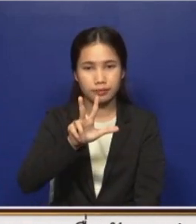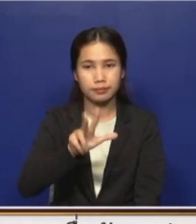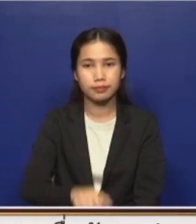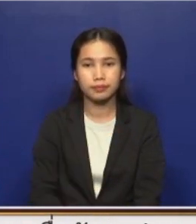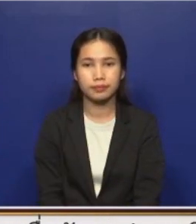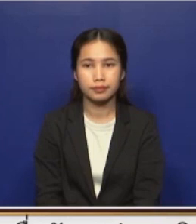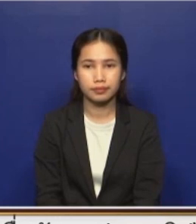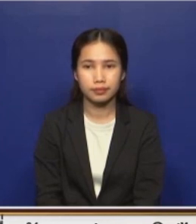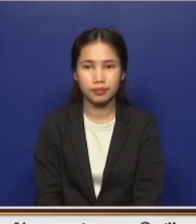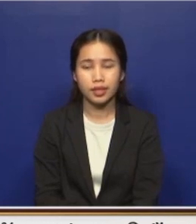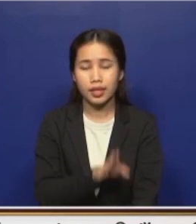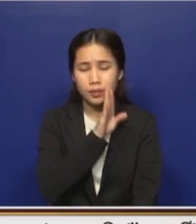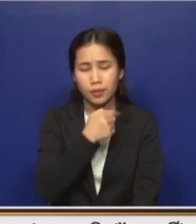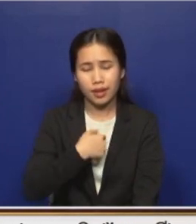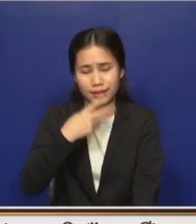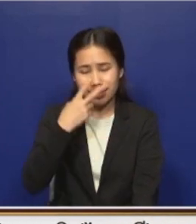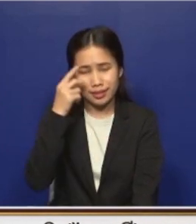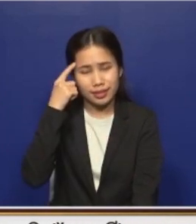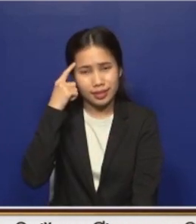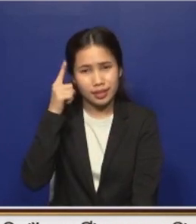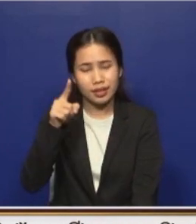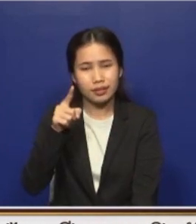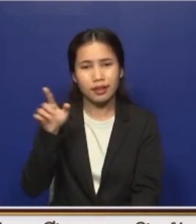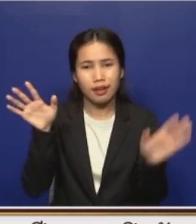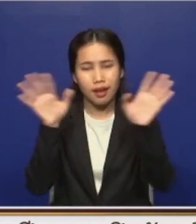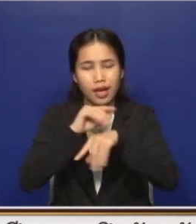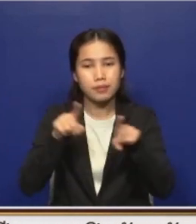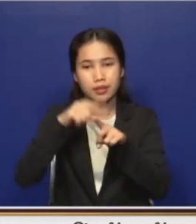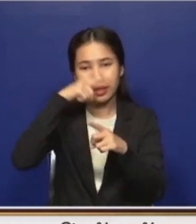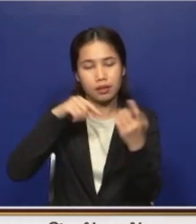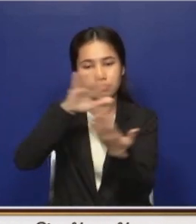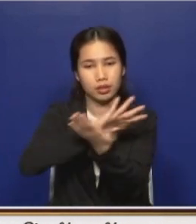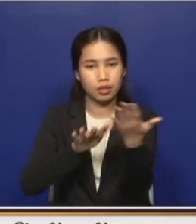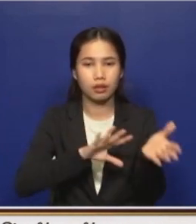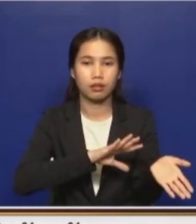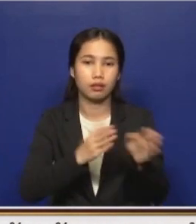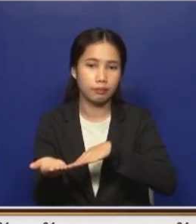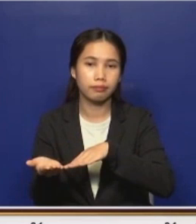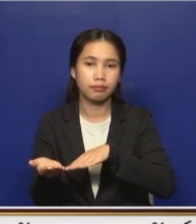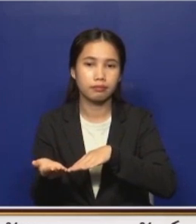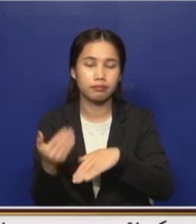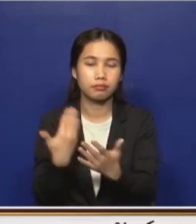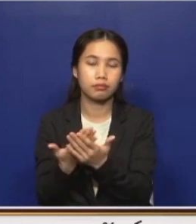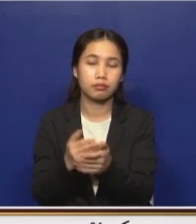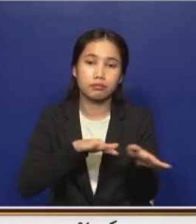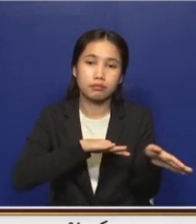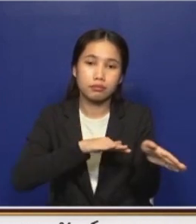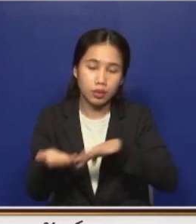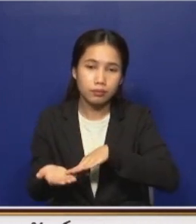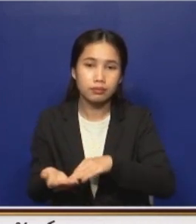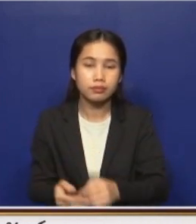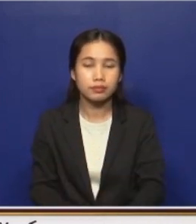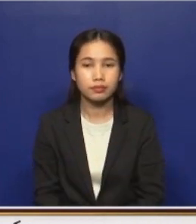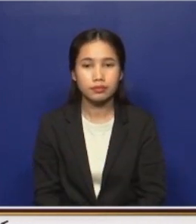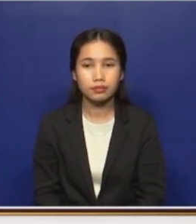าใจว่าเราเกิดอะไรขึ้นในปี63ฮะถามว่าปี63นะก่อน